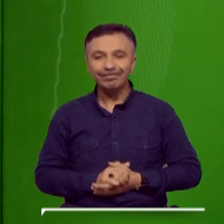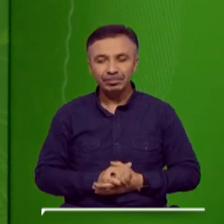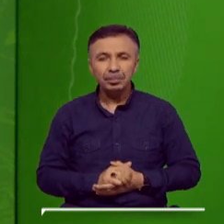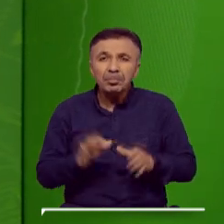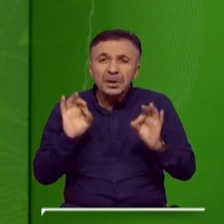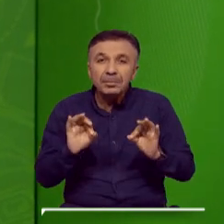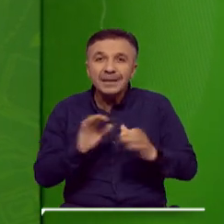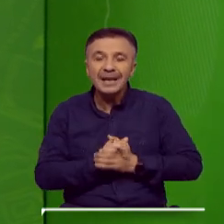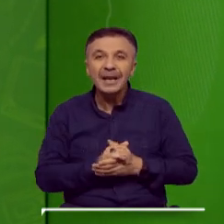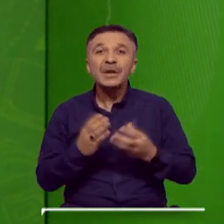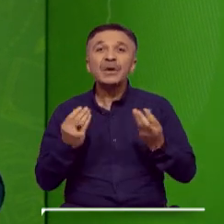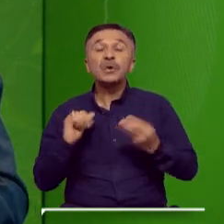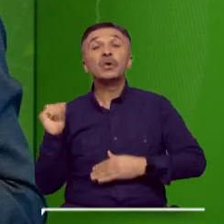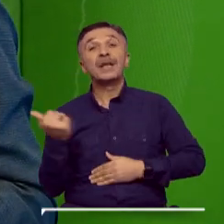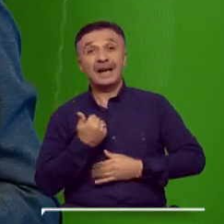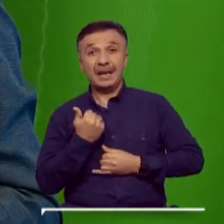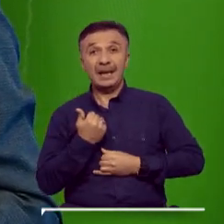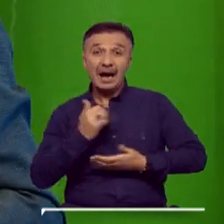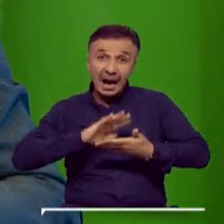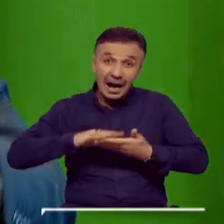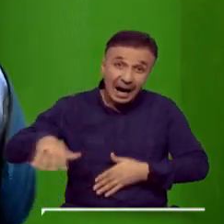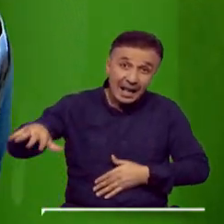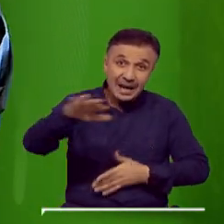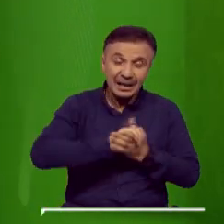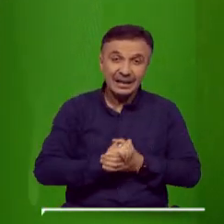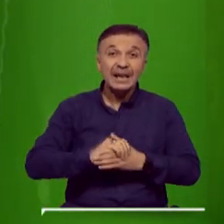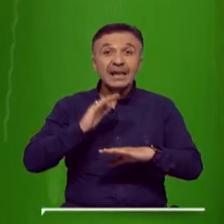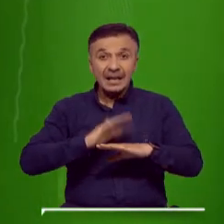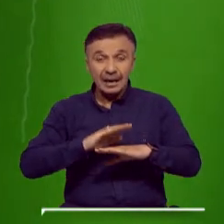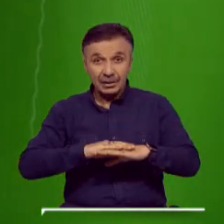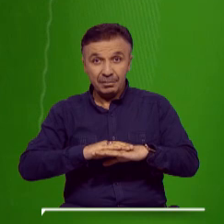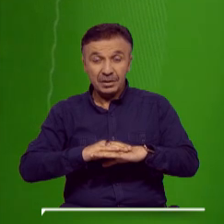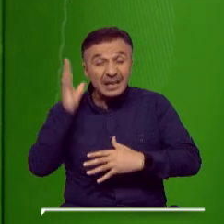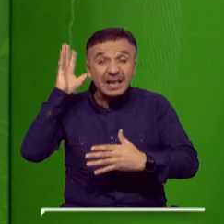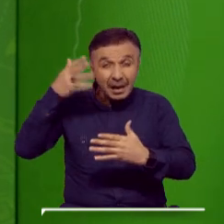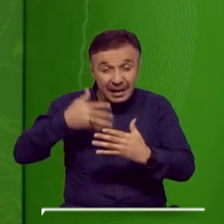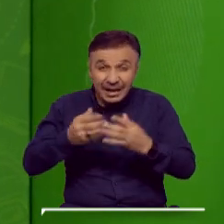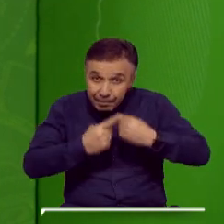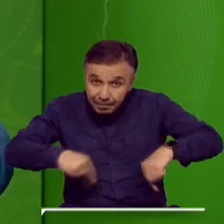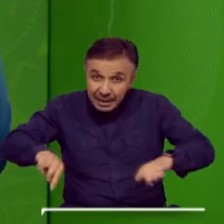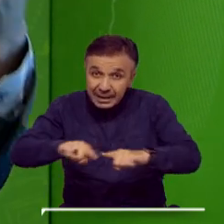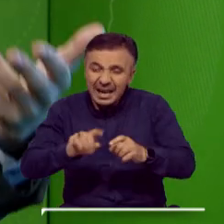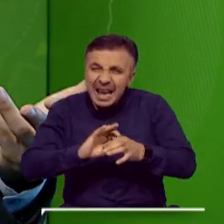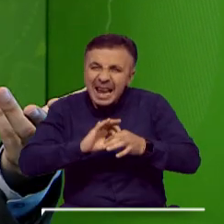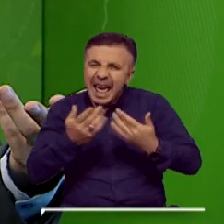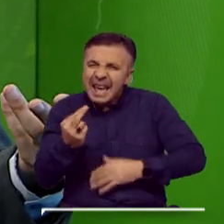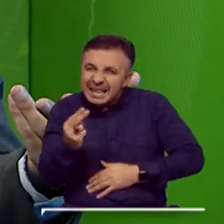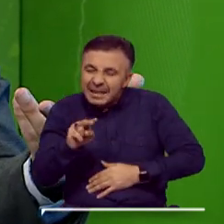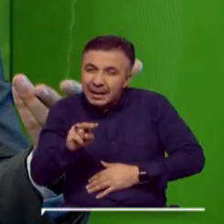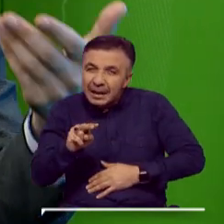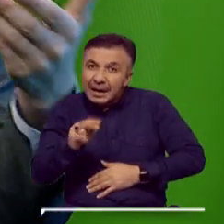Şimdi ise çok değerli arkadaşlar, yaptığımız ibadetlerin bizlere ne gibi faydaları